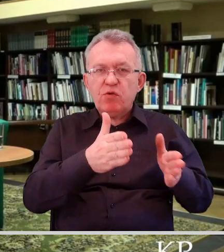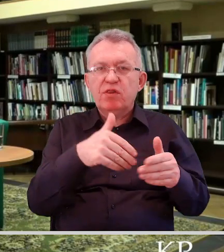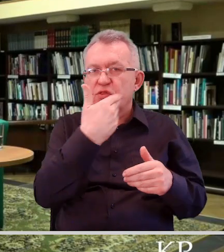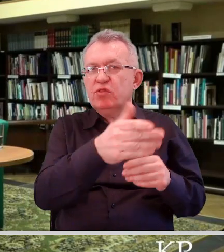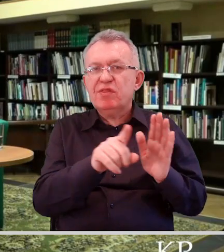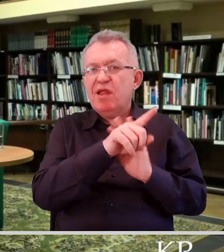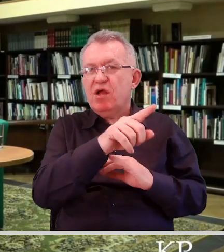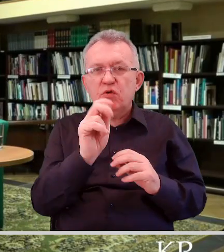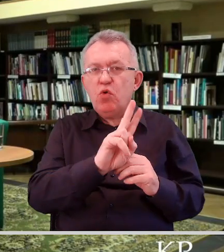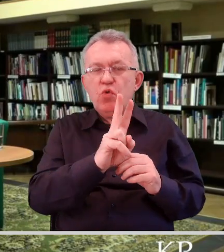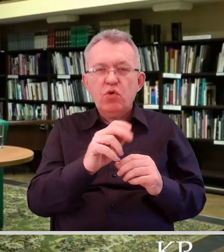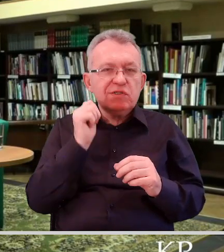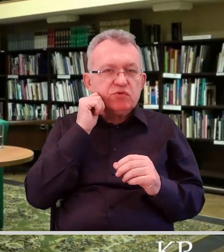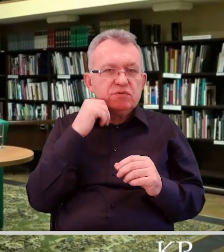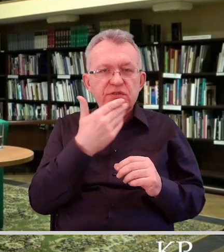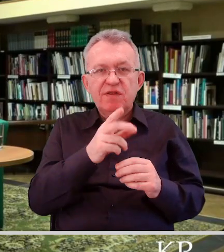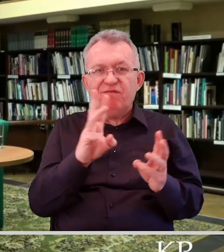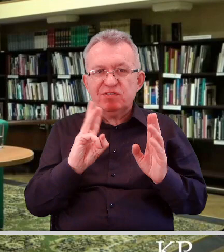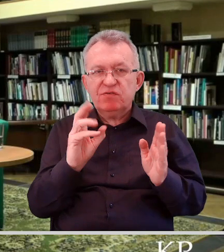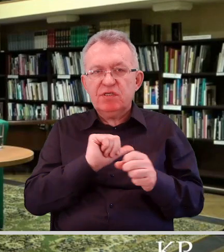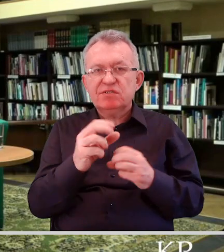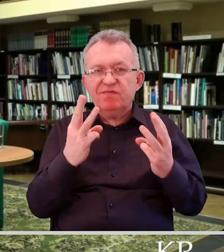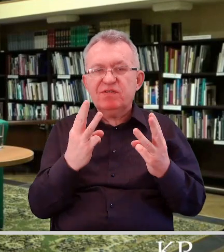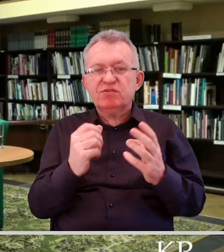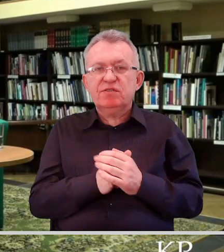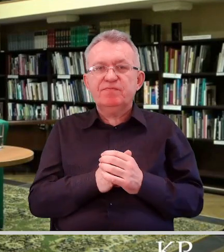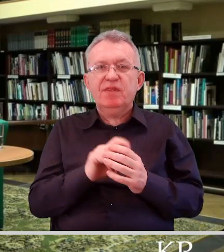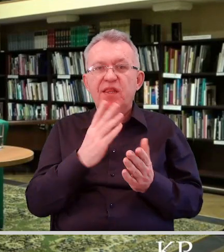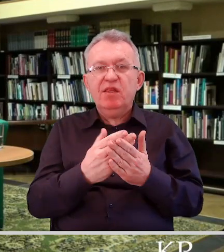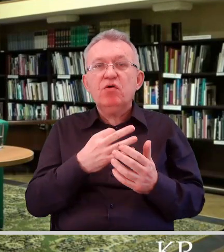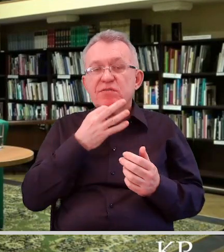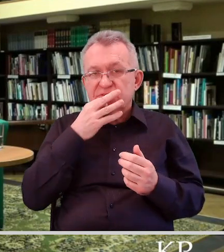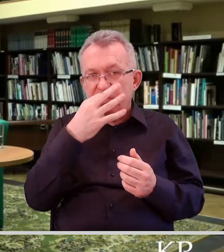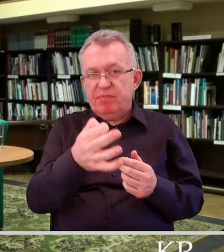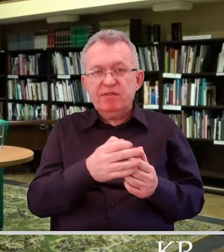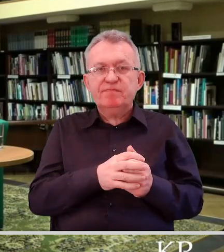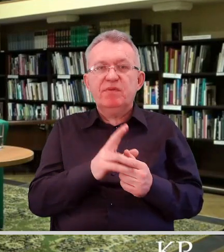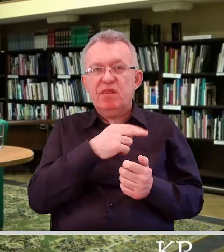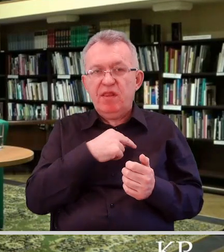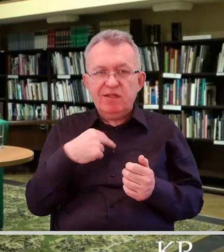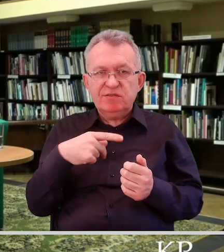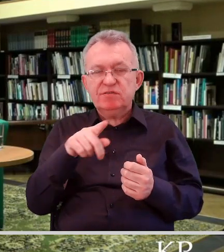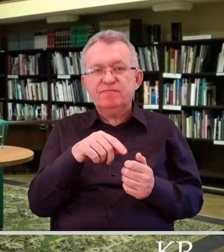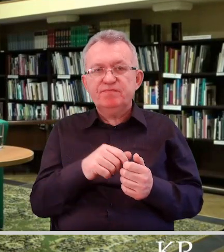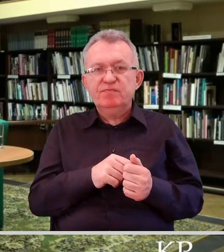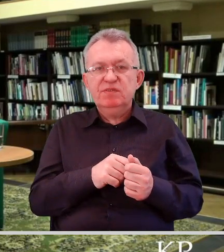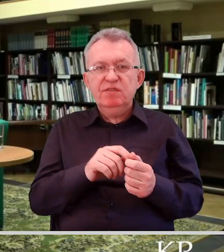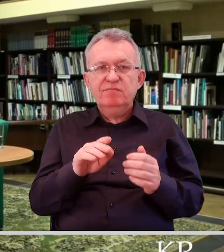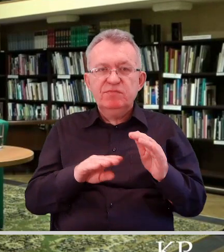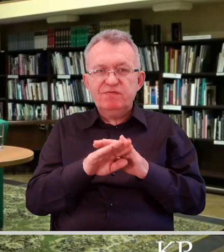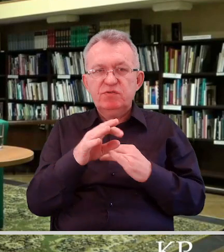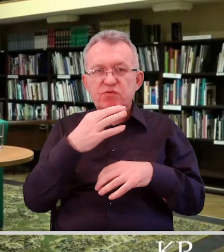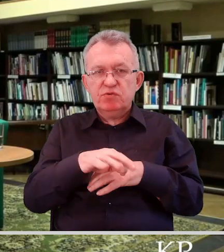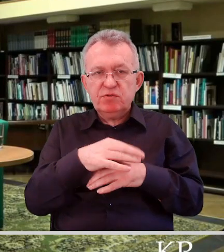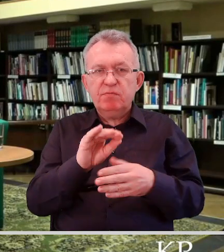pytanie banalne, ale ono z warsztatowego punktu widzenia jest ważne, dlatego je zadaję dla nas tutaj właśnie przedstawicieli